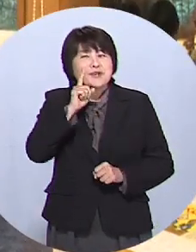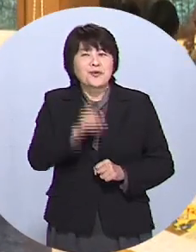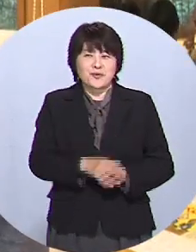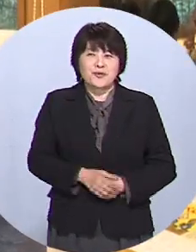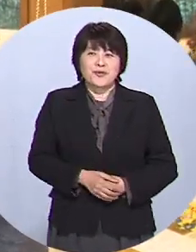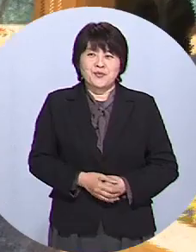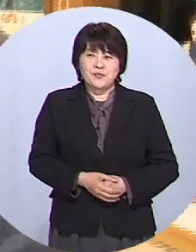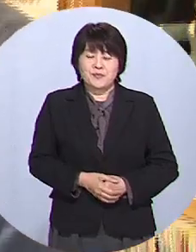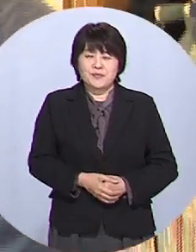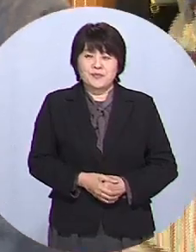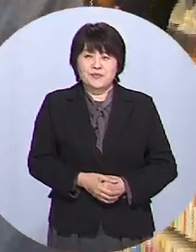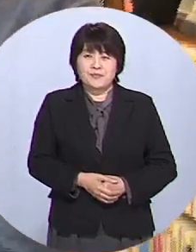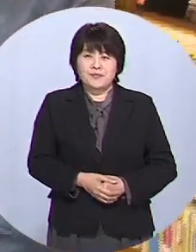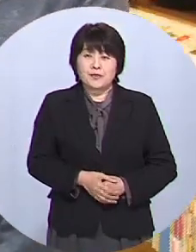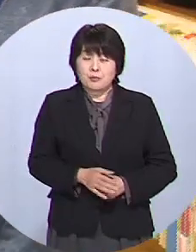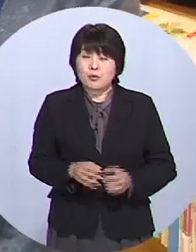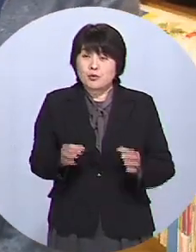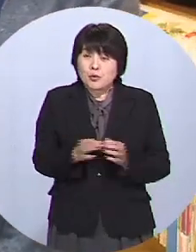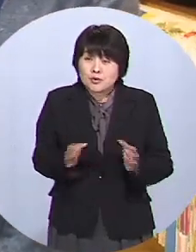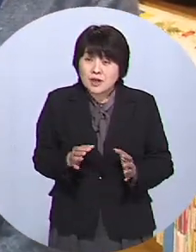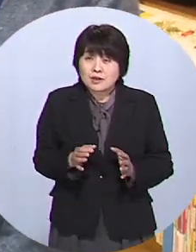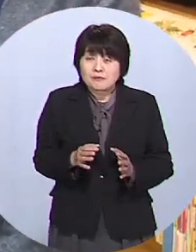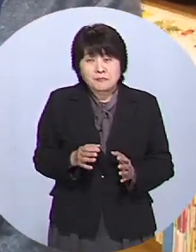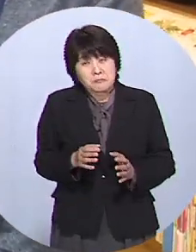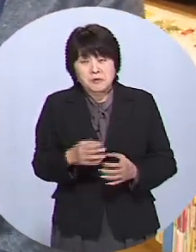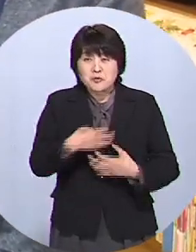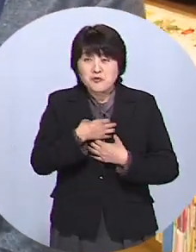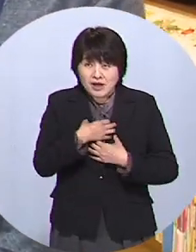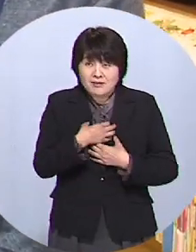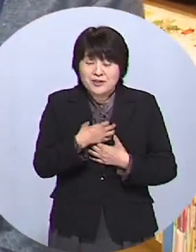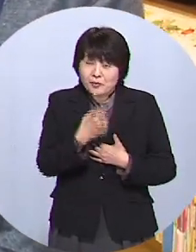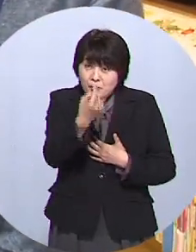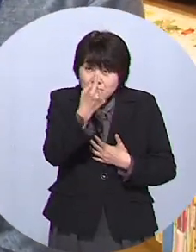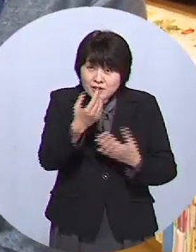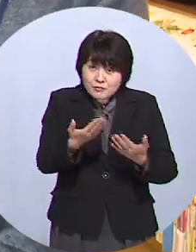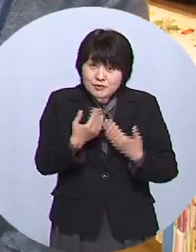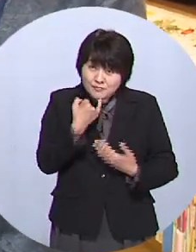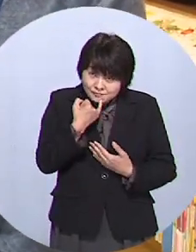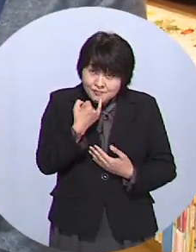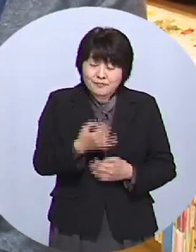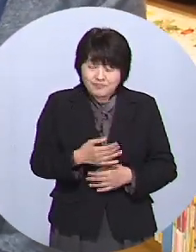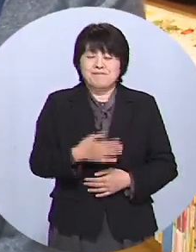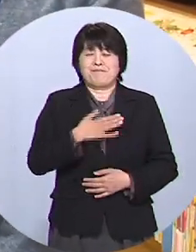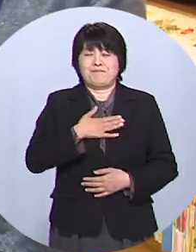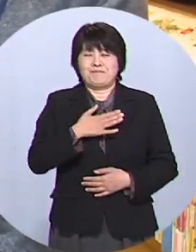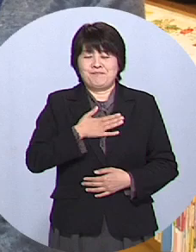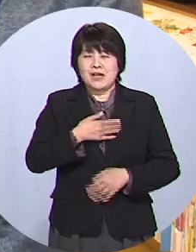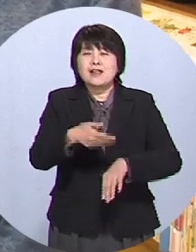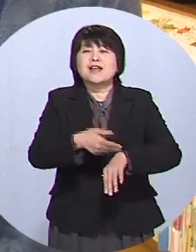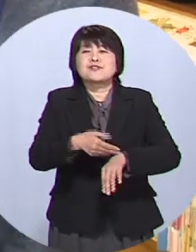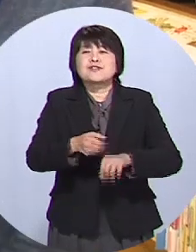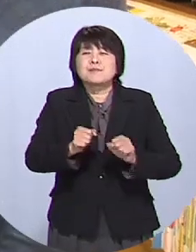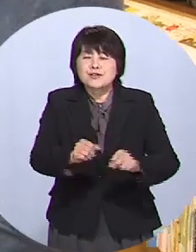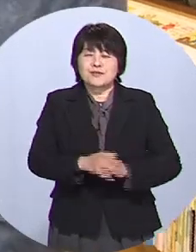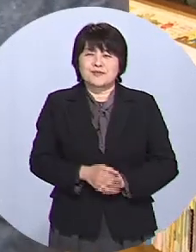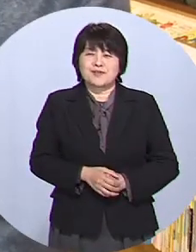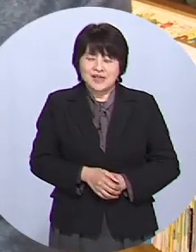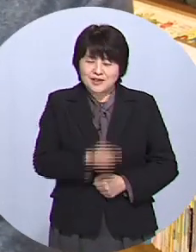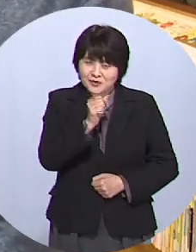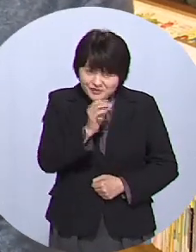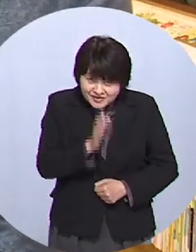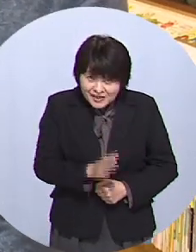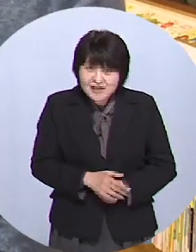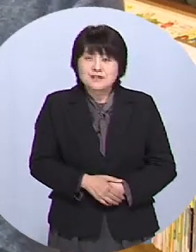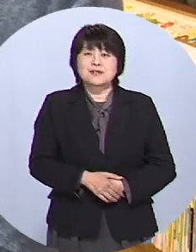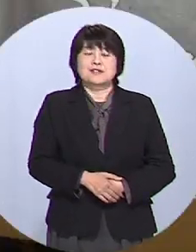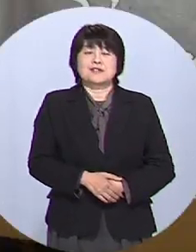い。でもこういきなりだとちょっと不安なんですけど教えていただけたりしますか。 はい、練習してみましょう。 よろしくお願いします。 よろしくお願いします